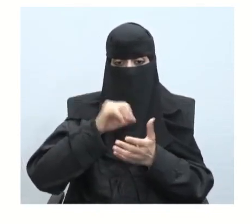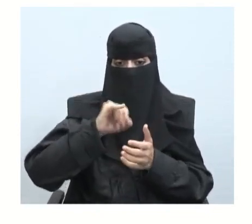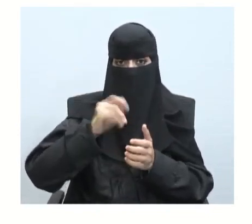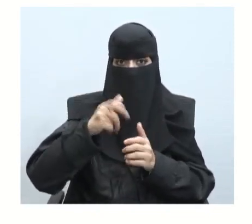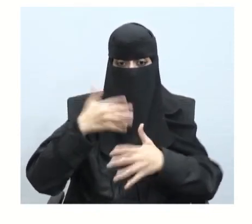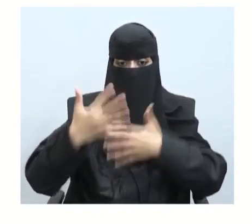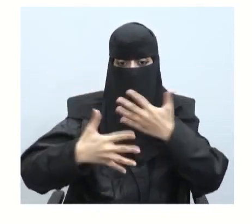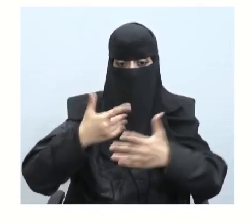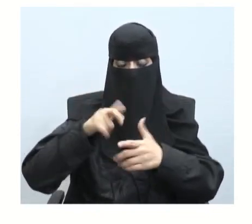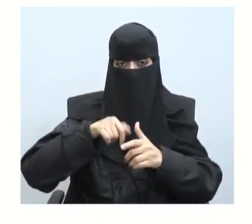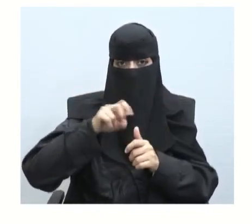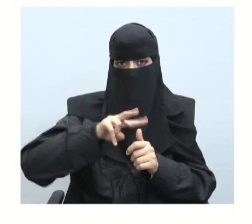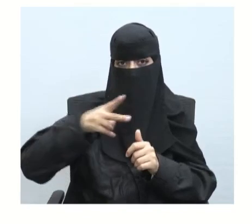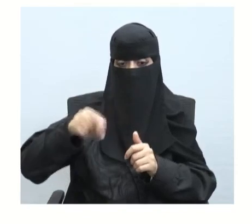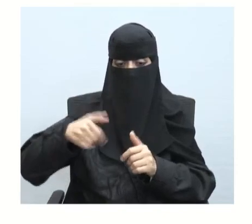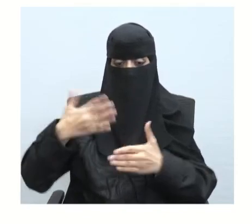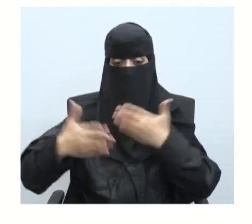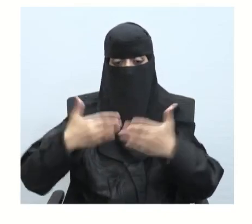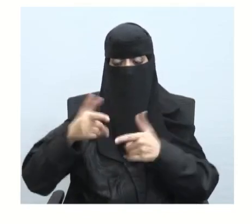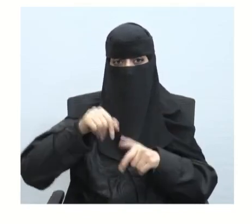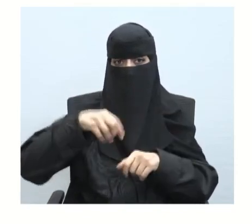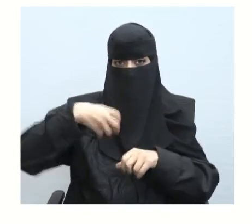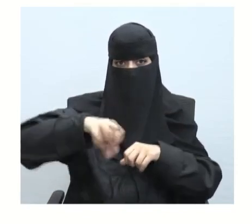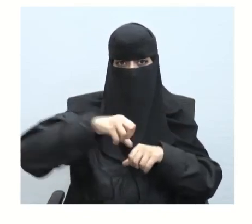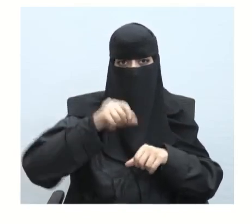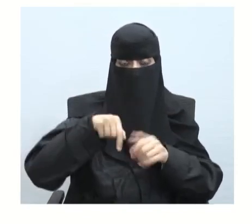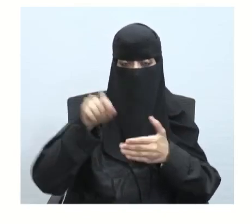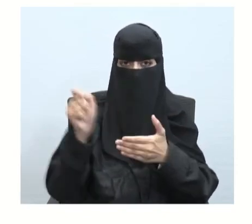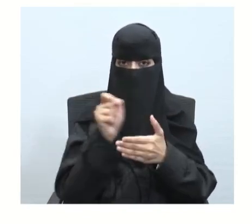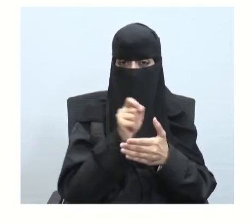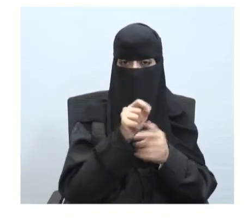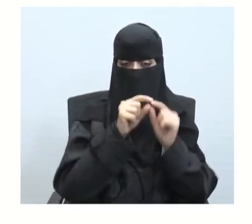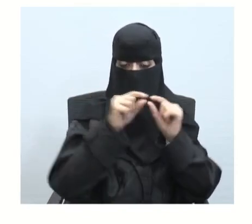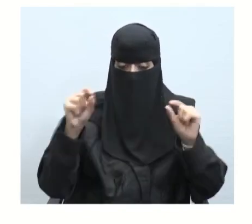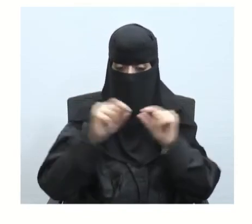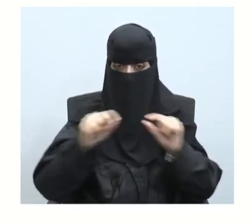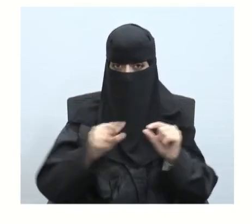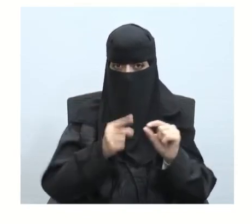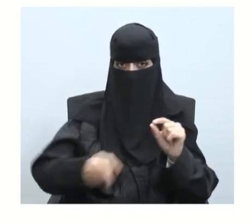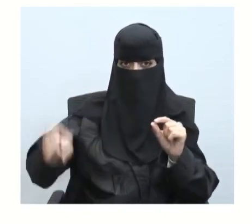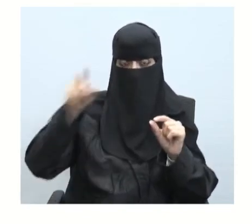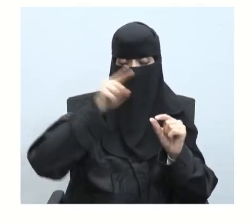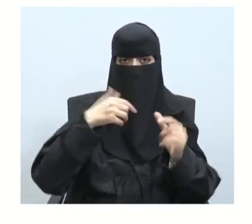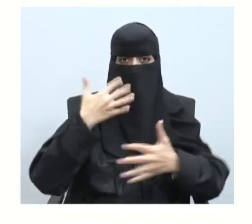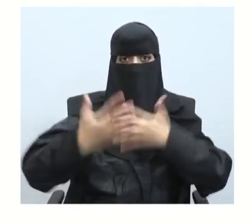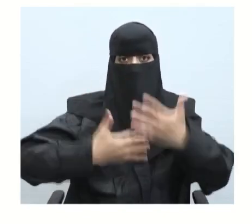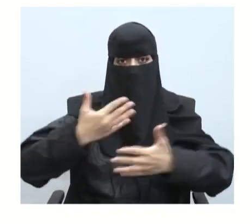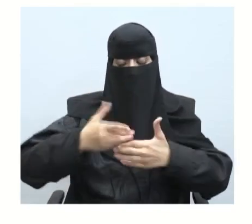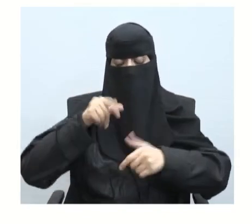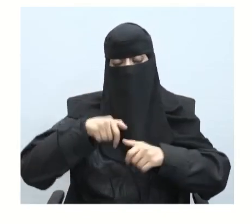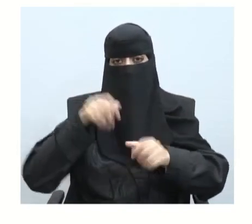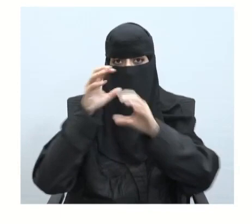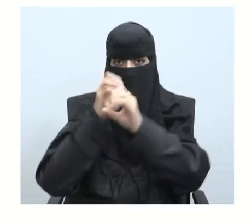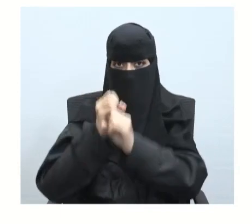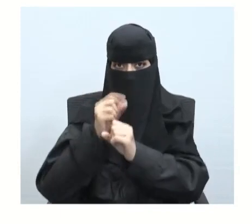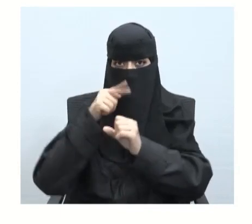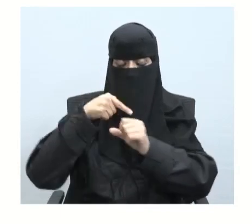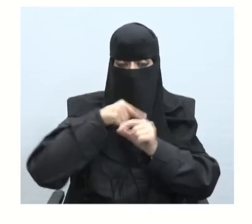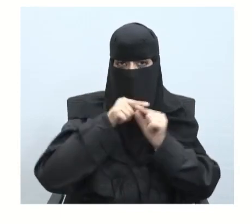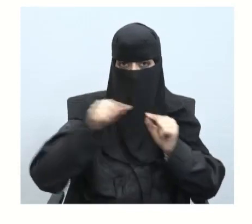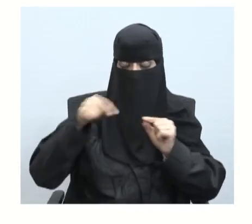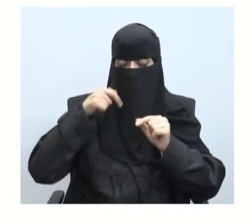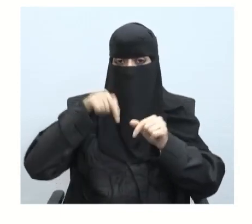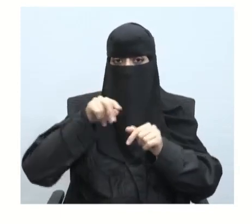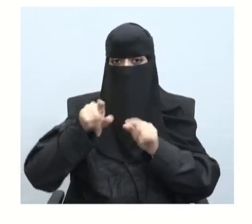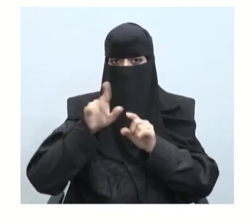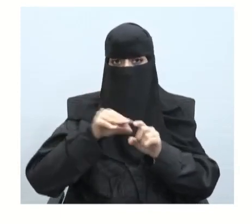بهالشكل درسناها اخذنا انواعها كانت خطيه ودورانيه تدرس الطاقتين حركيه ومختزنه من حيث كما